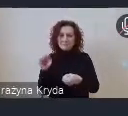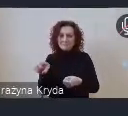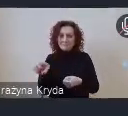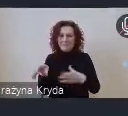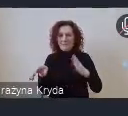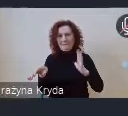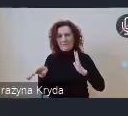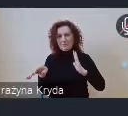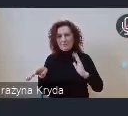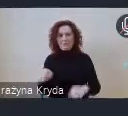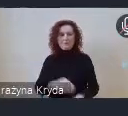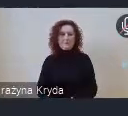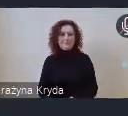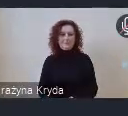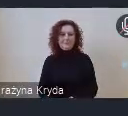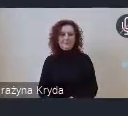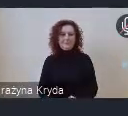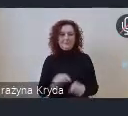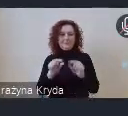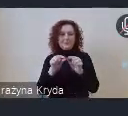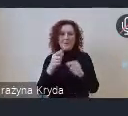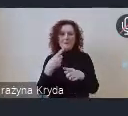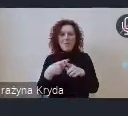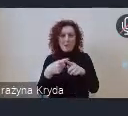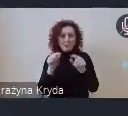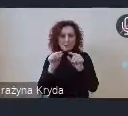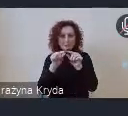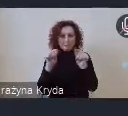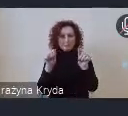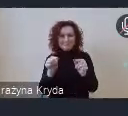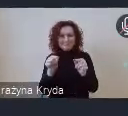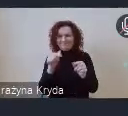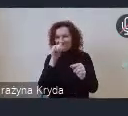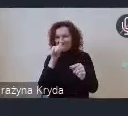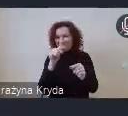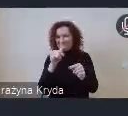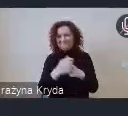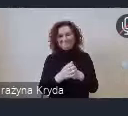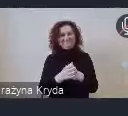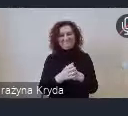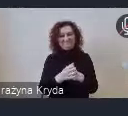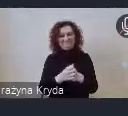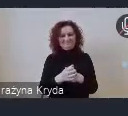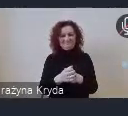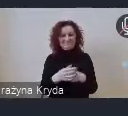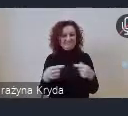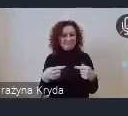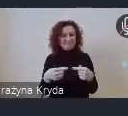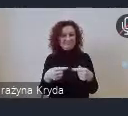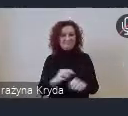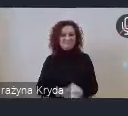i pewnie chwycić płaskownika nie chwyci się pewnie nie można zacisnąć dłonie na płaskowniku jest nie anatomicznym kształtem zupełnie